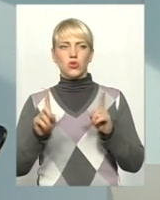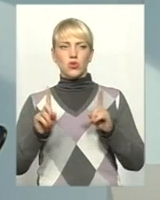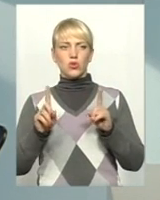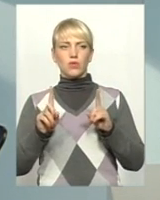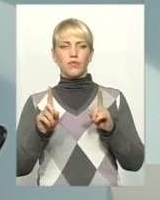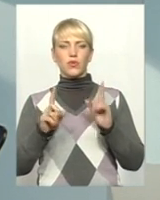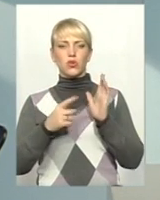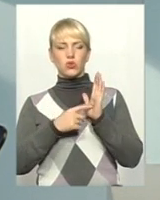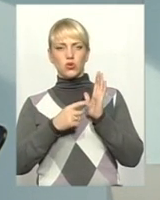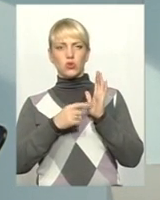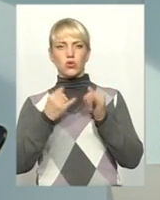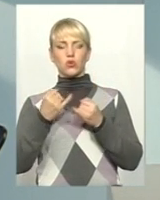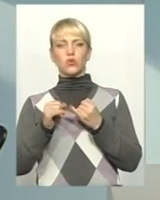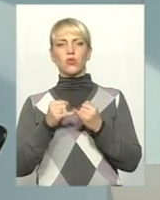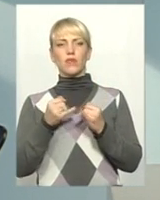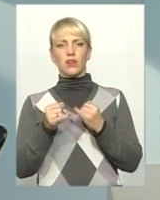6 жовтня